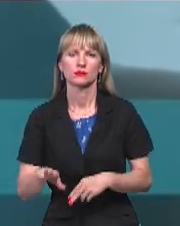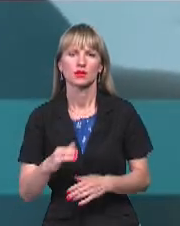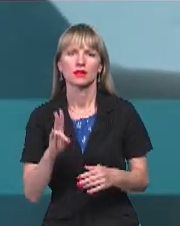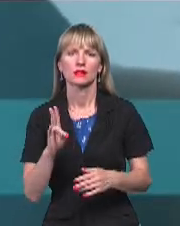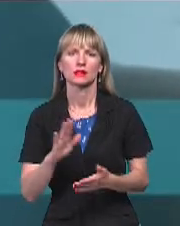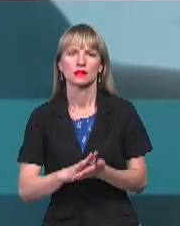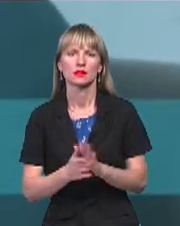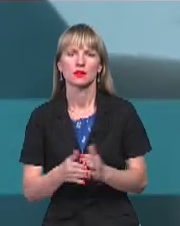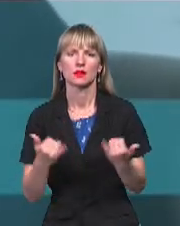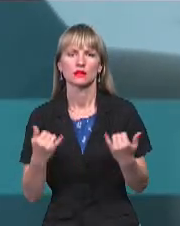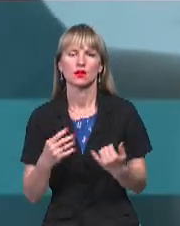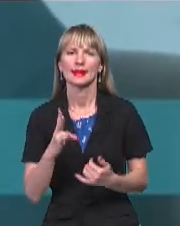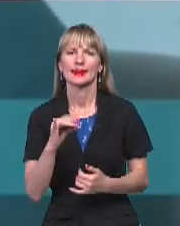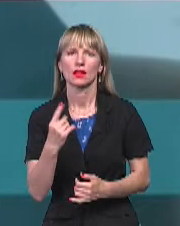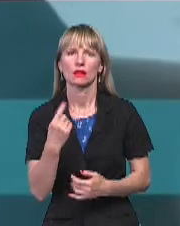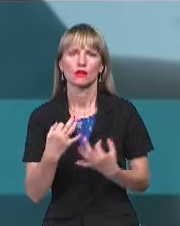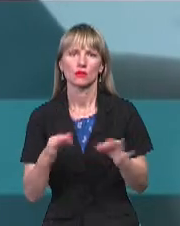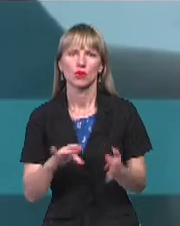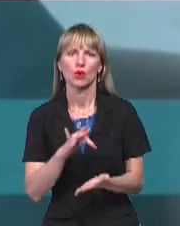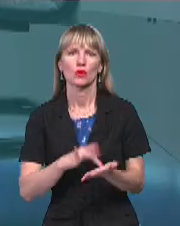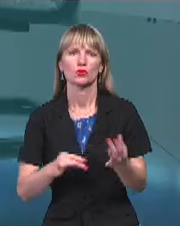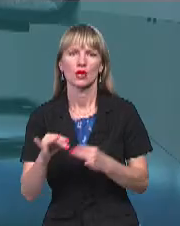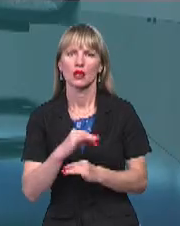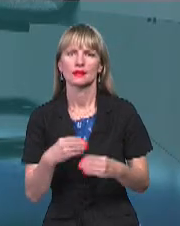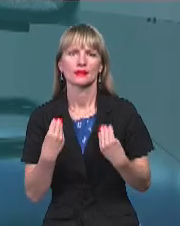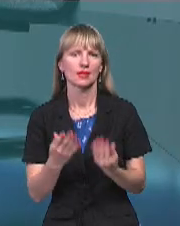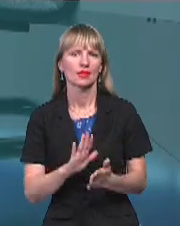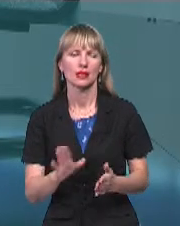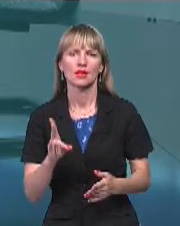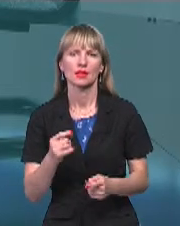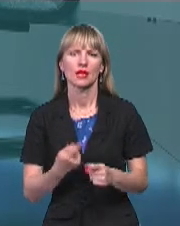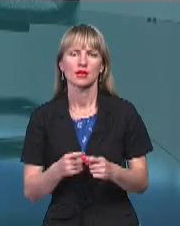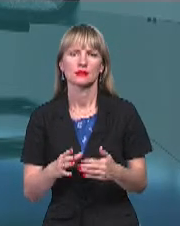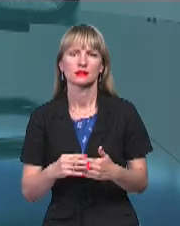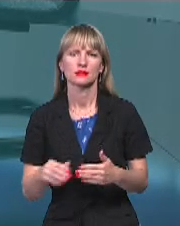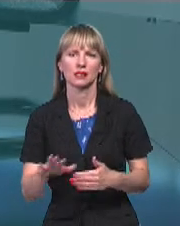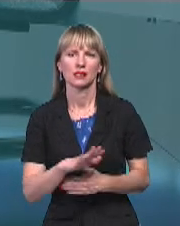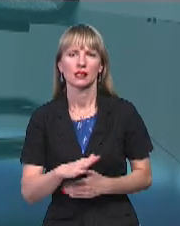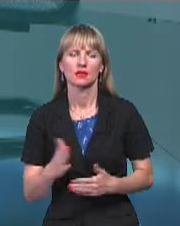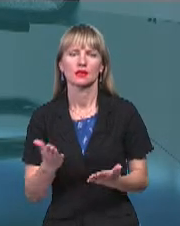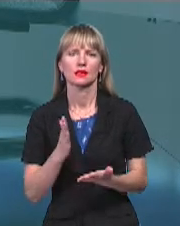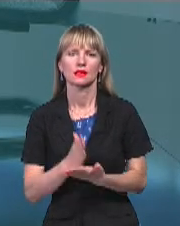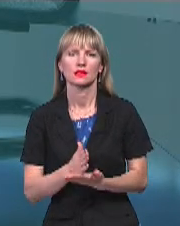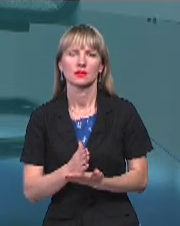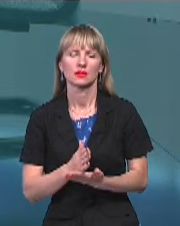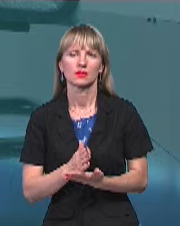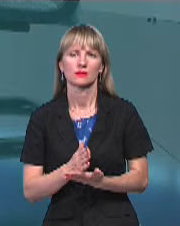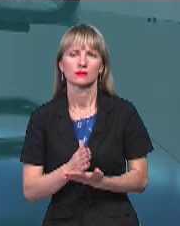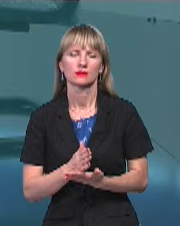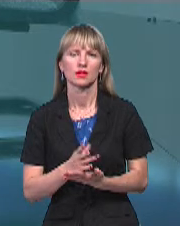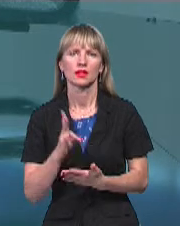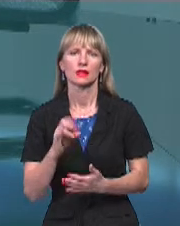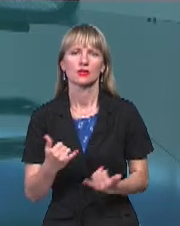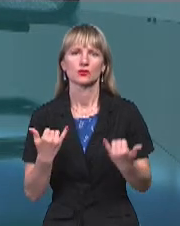сьогодні жодного дозволу міська рада не надала на ті земельні ділянки, які не є, скажімо так, юридично вільними на